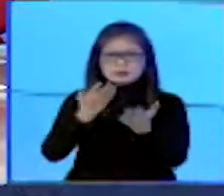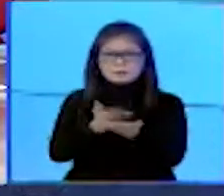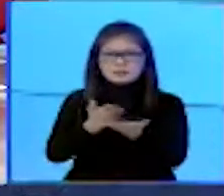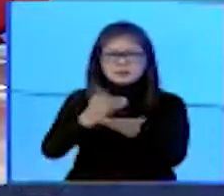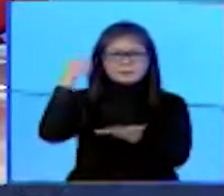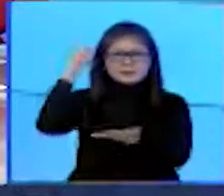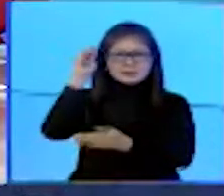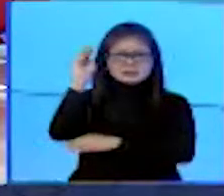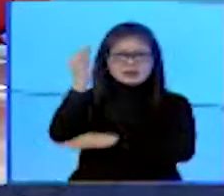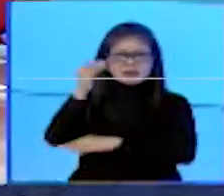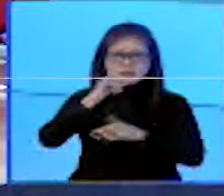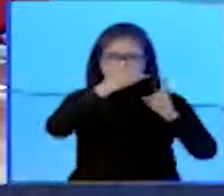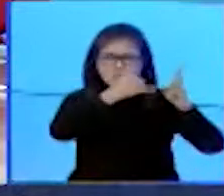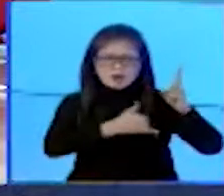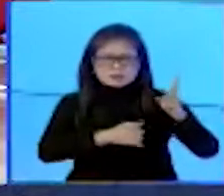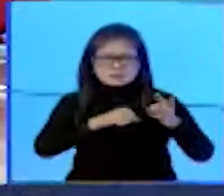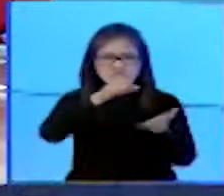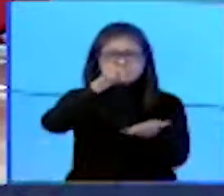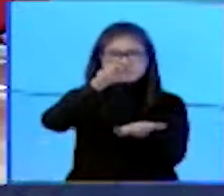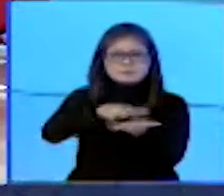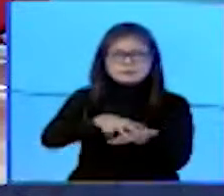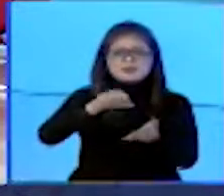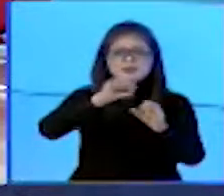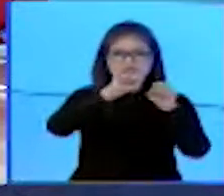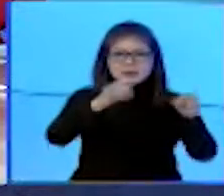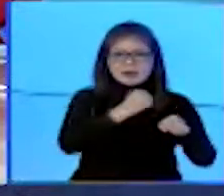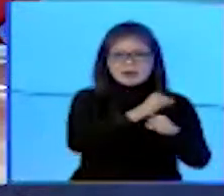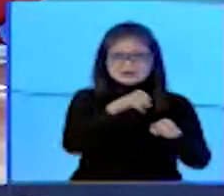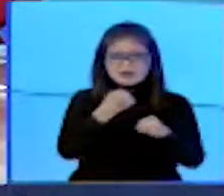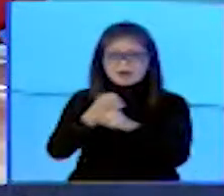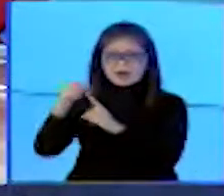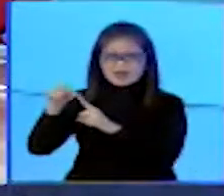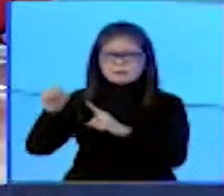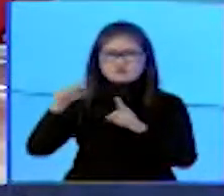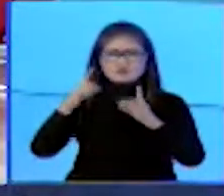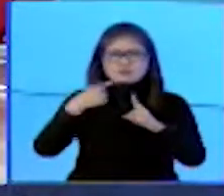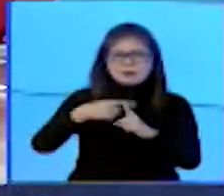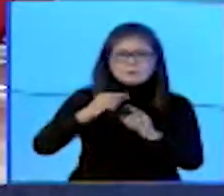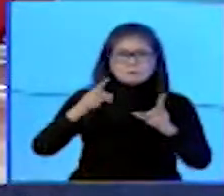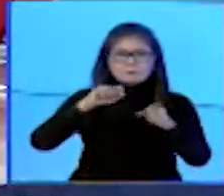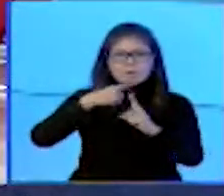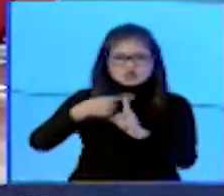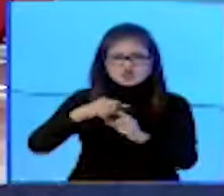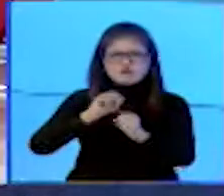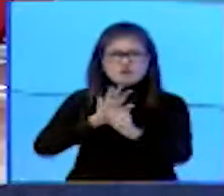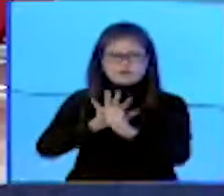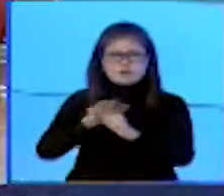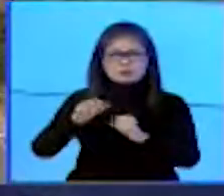kebijakan ganjil genap. Doni menyebut angka positif COVID-19 ikut meningkat seiring pemberlakuan sistem ganjil genap di ibu kota.